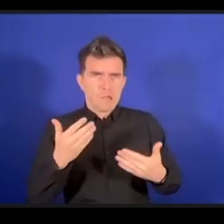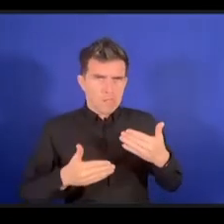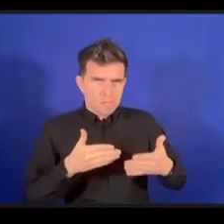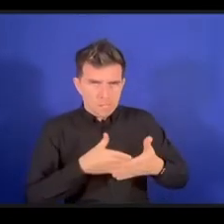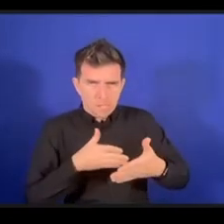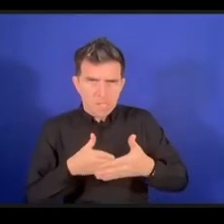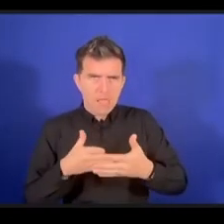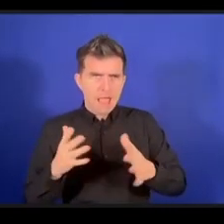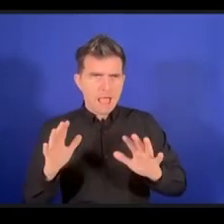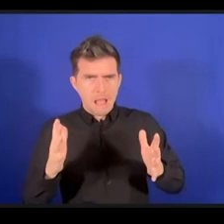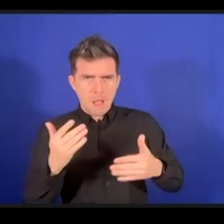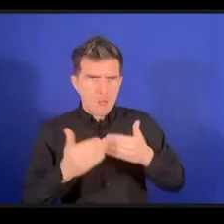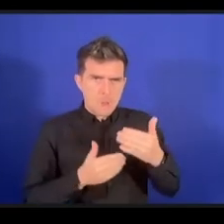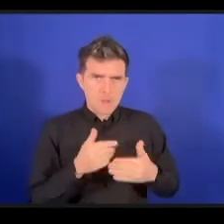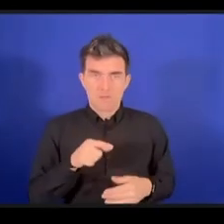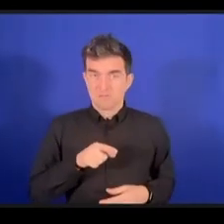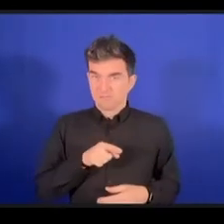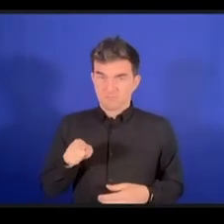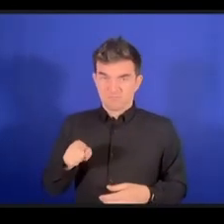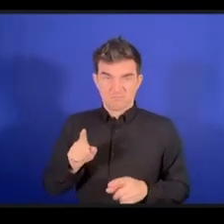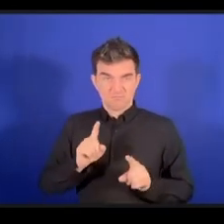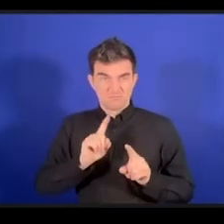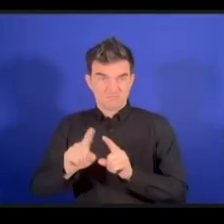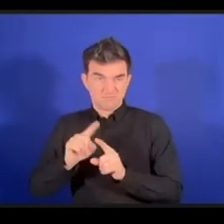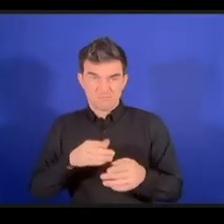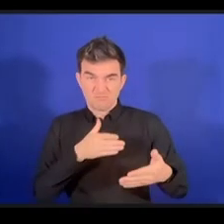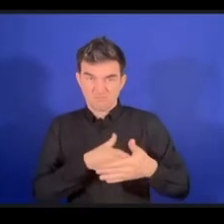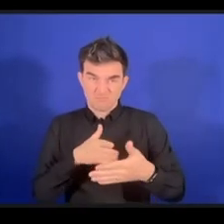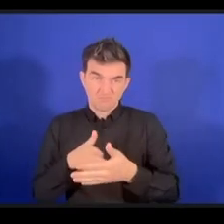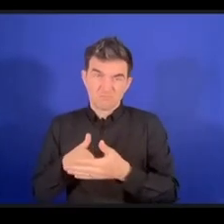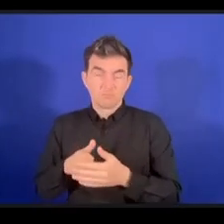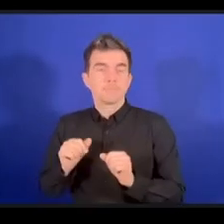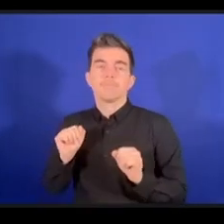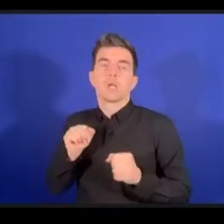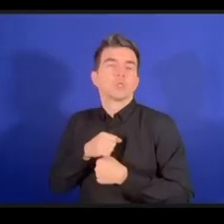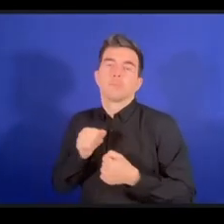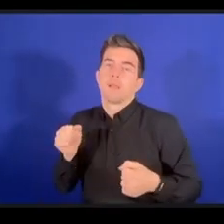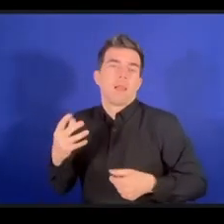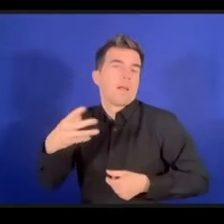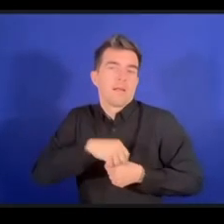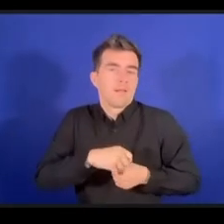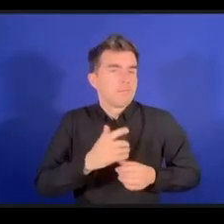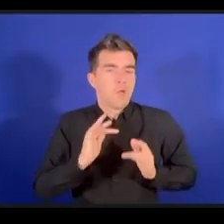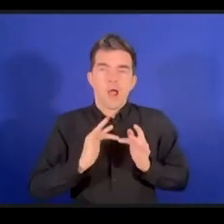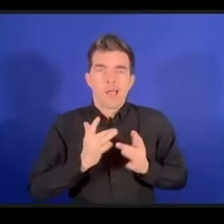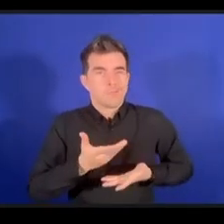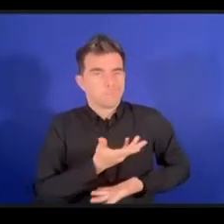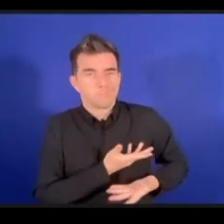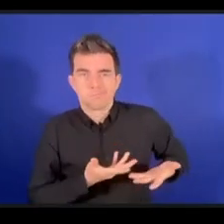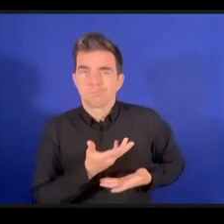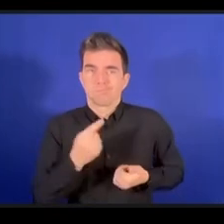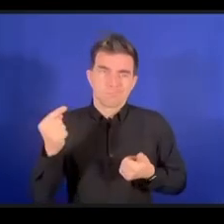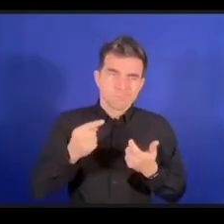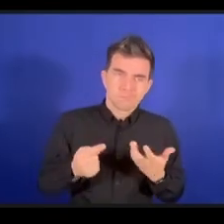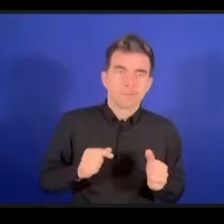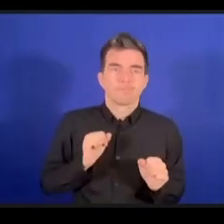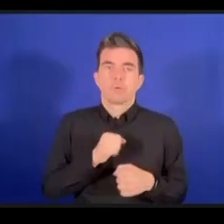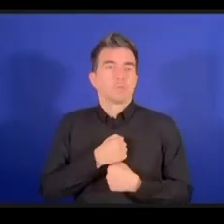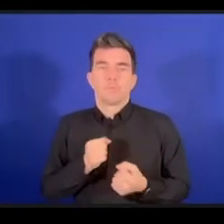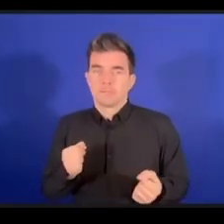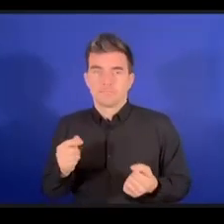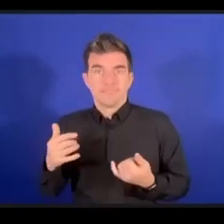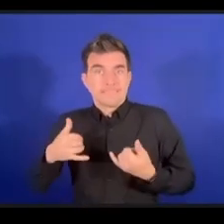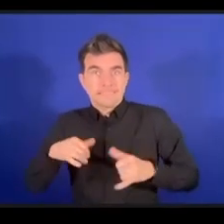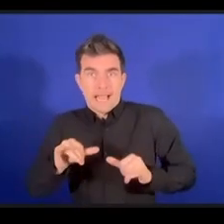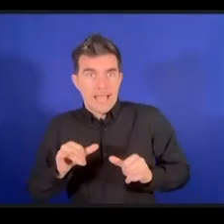这种空间，因此呢没法参加这个 SDG